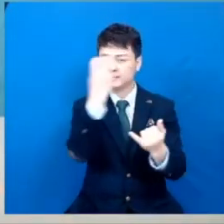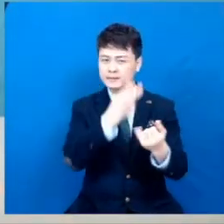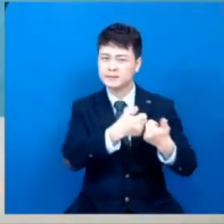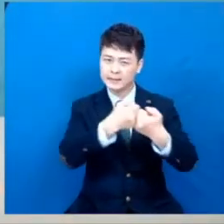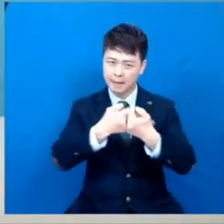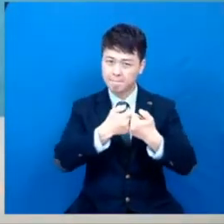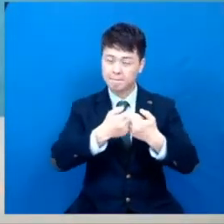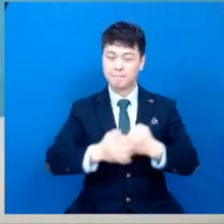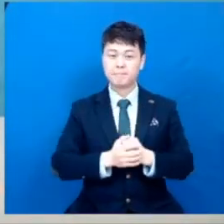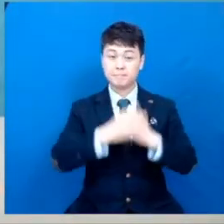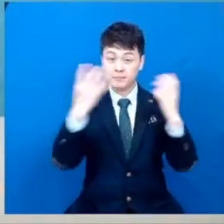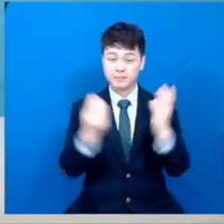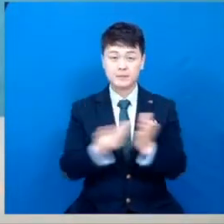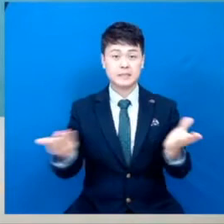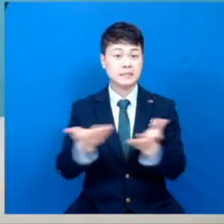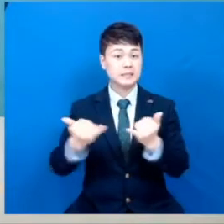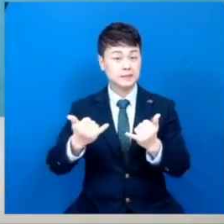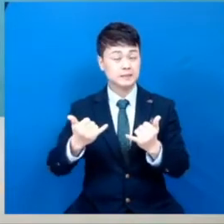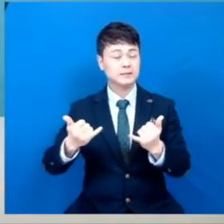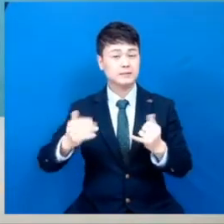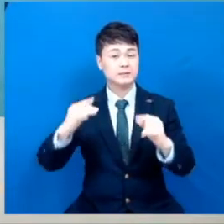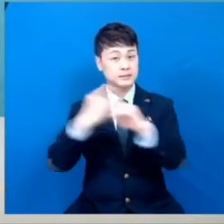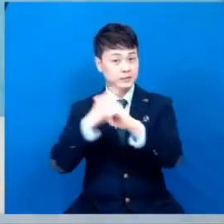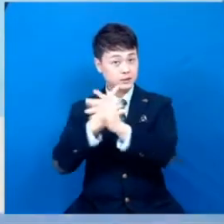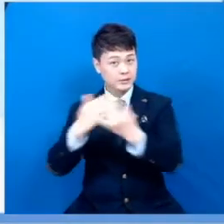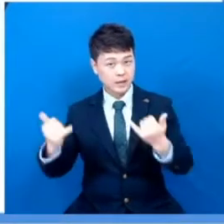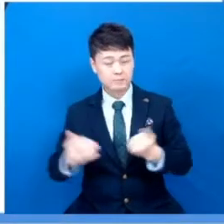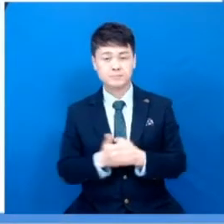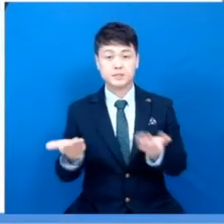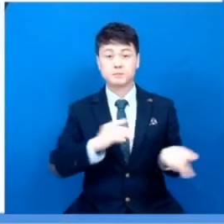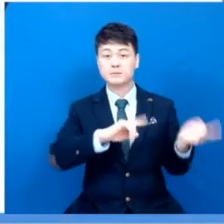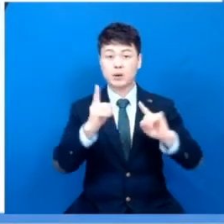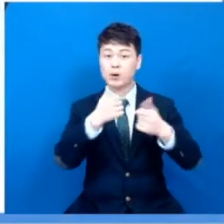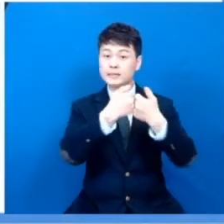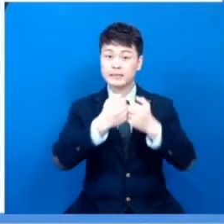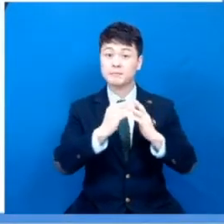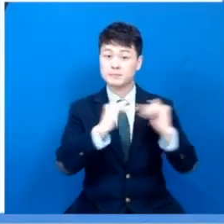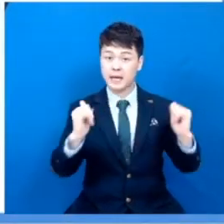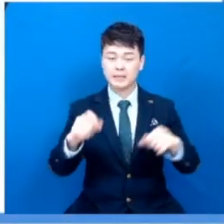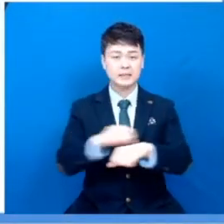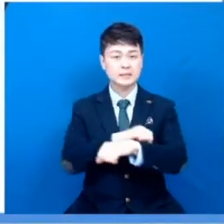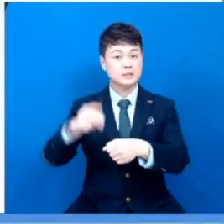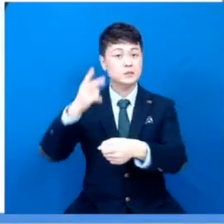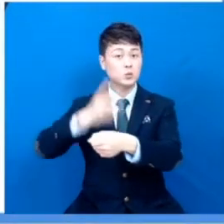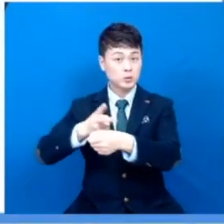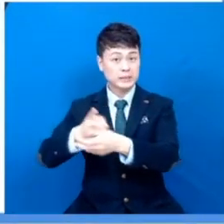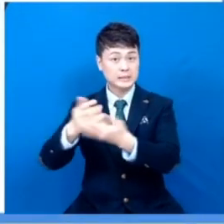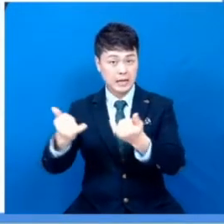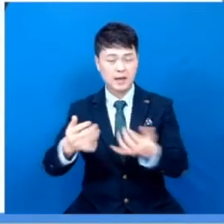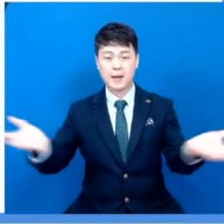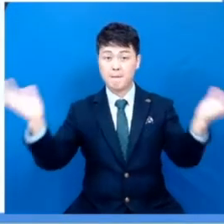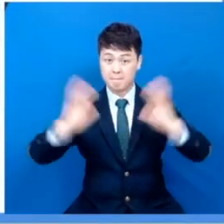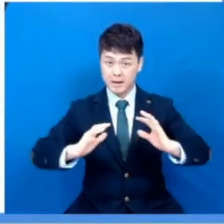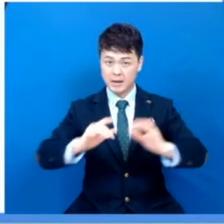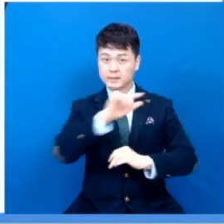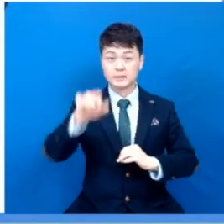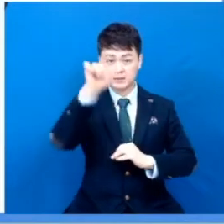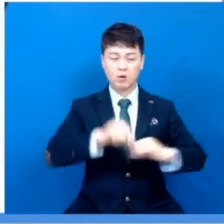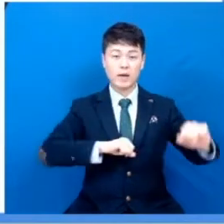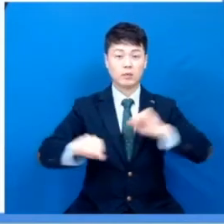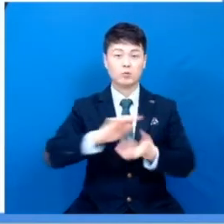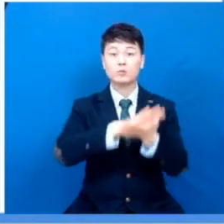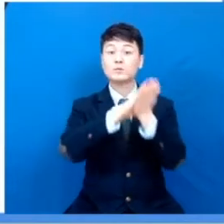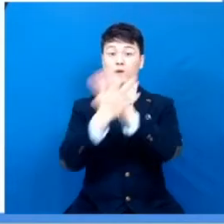그리고 작업치료사 직업 재활 상담사 특수교사 득이 함께한 긍정 행동 전환